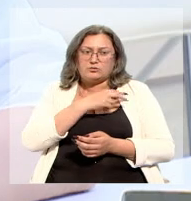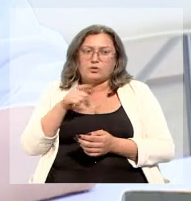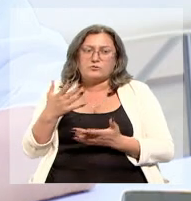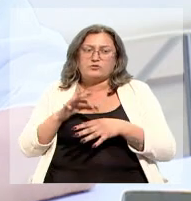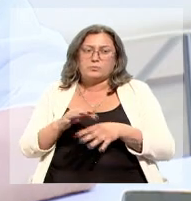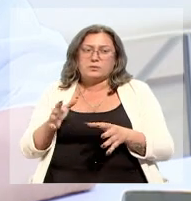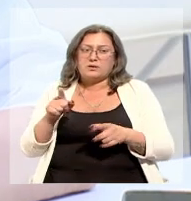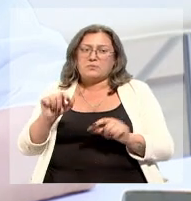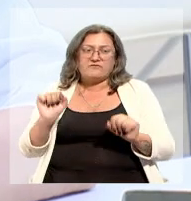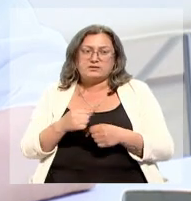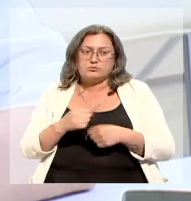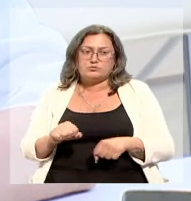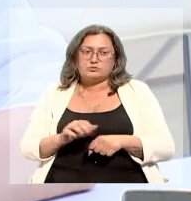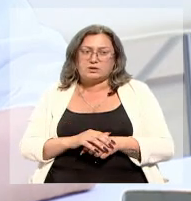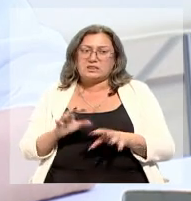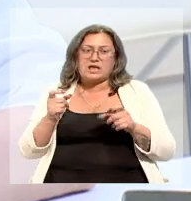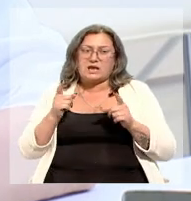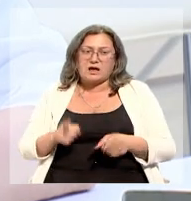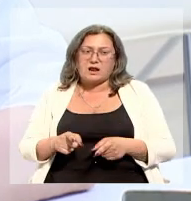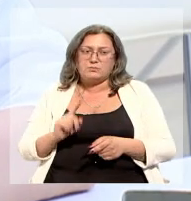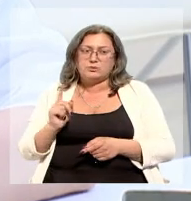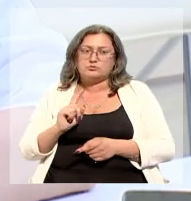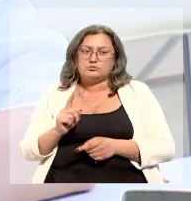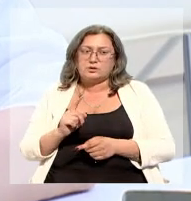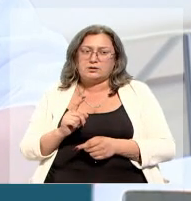прием, невозможно. Это вообще нереально, потому что